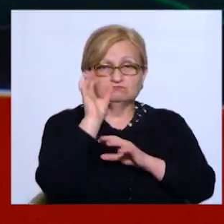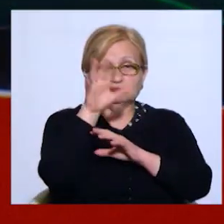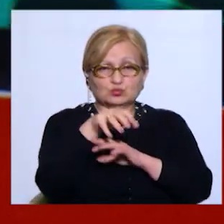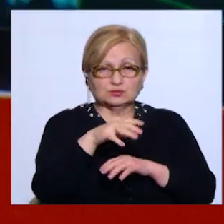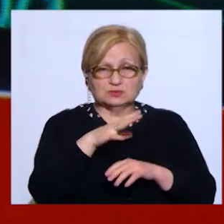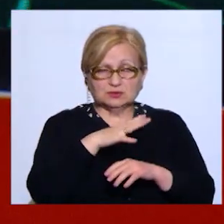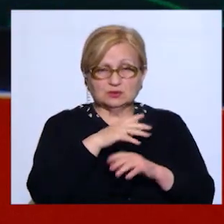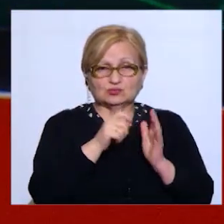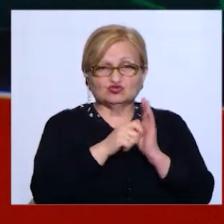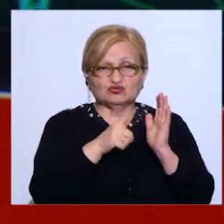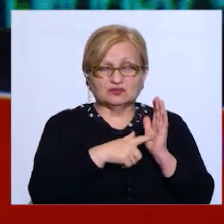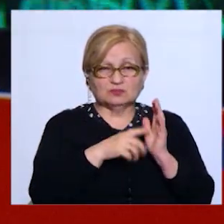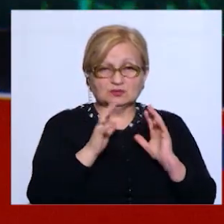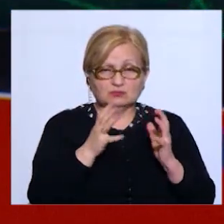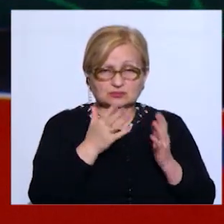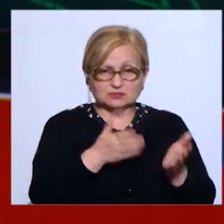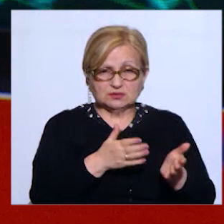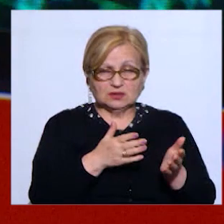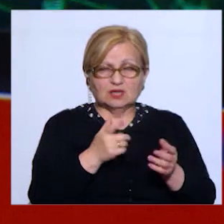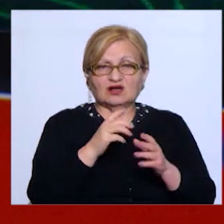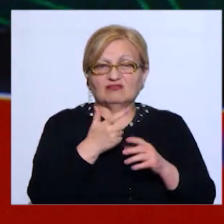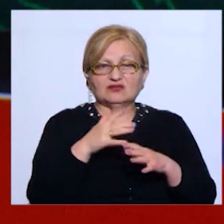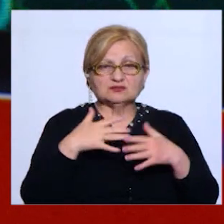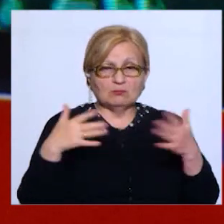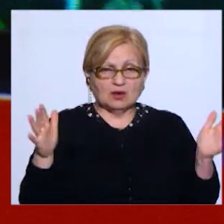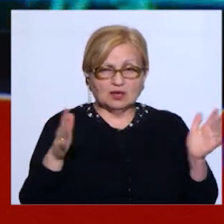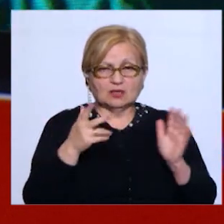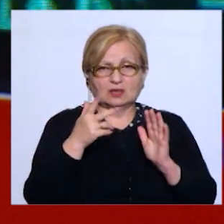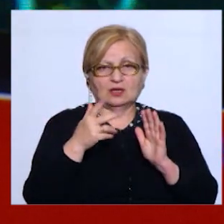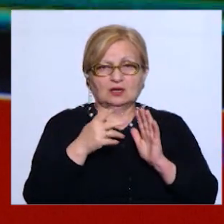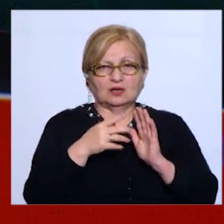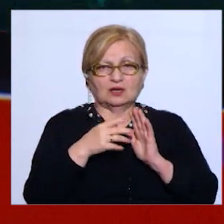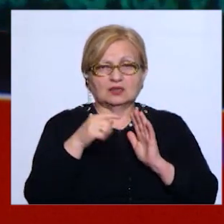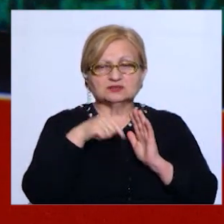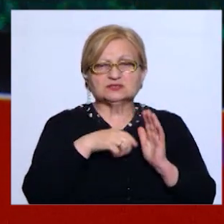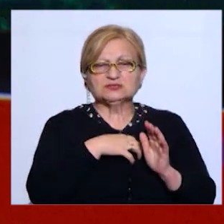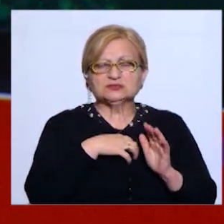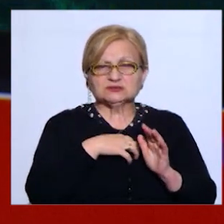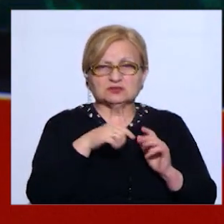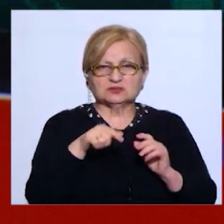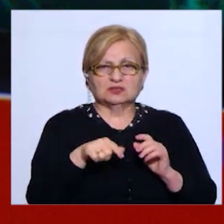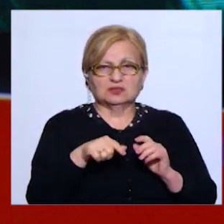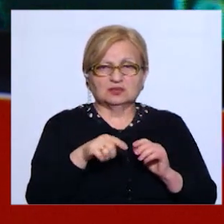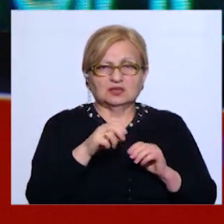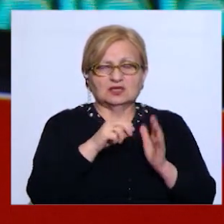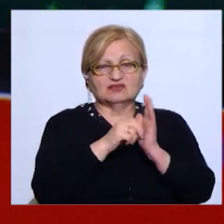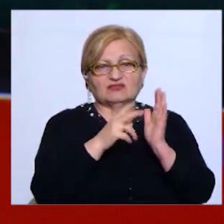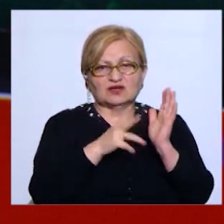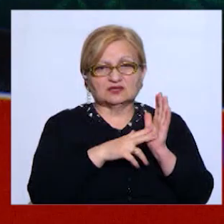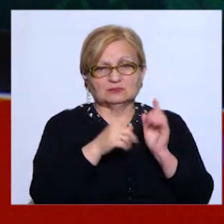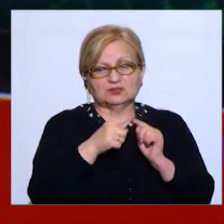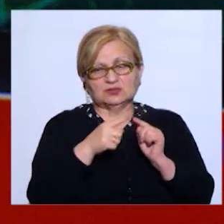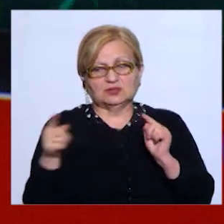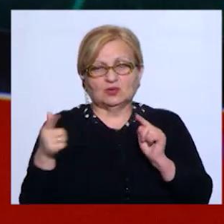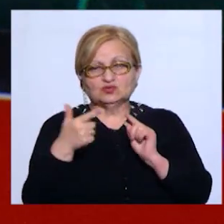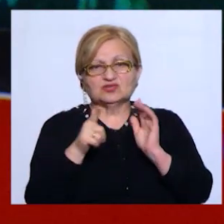იყო 17 ბურთი, ყველაზე მეტი რაც გააკეთა 19 და ძირითადად 18-დან 27